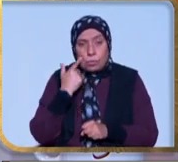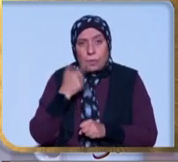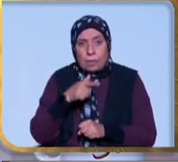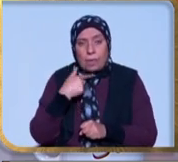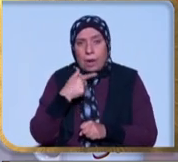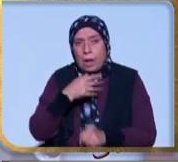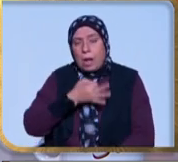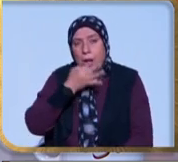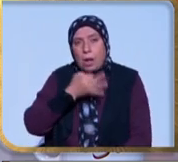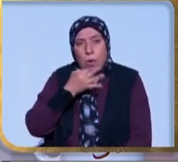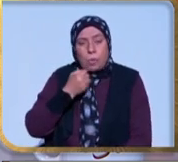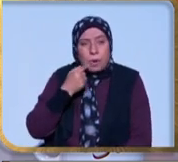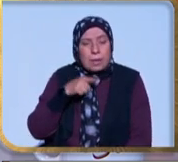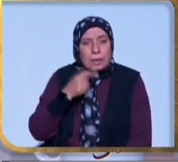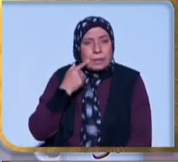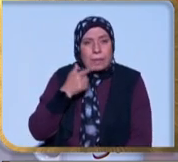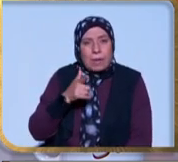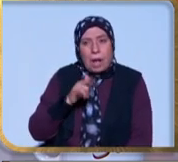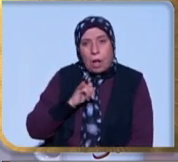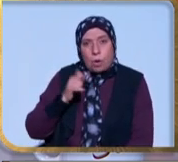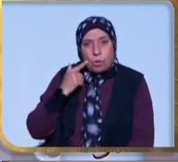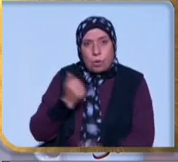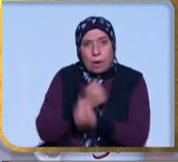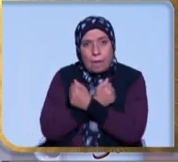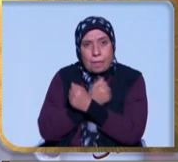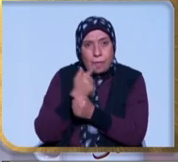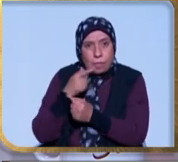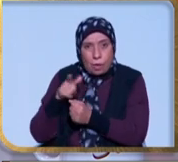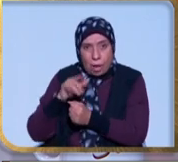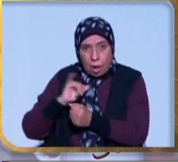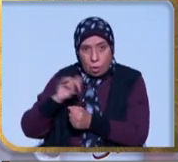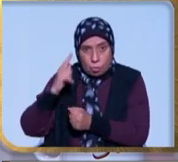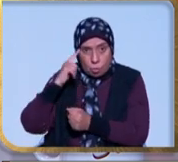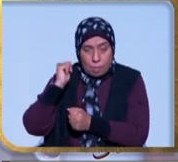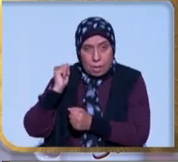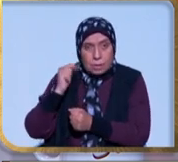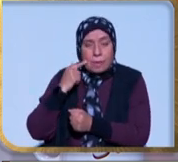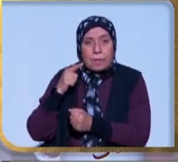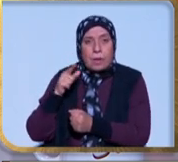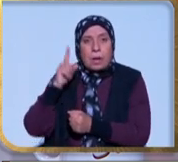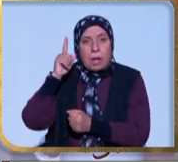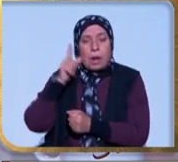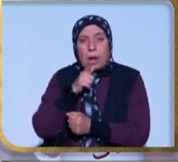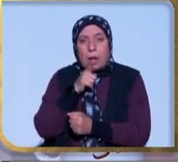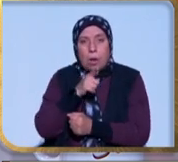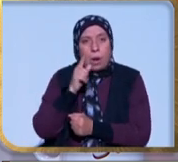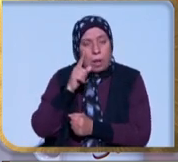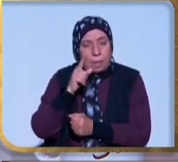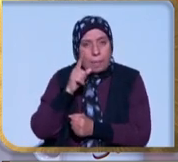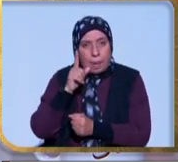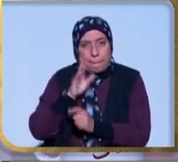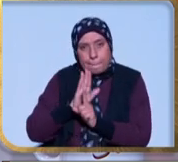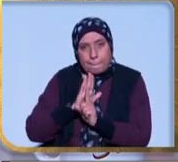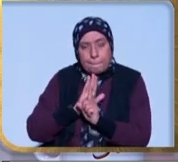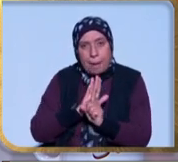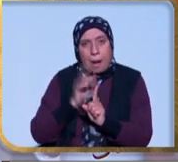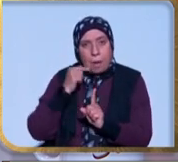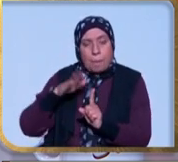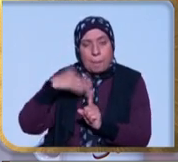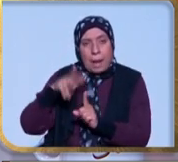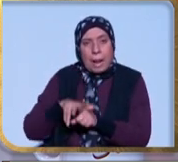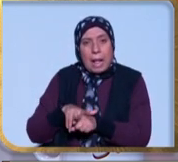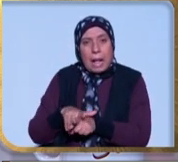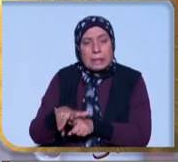وقوم فرعون بأن الله تعالى سينزل أو سيوقع بهم العذاب الأليم،